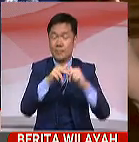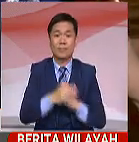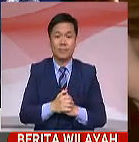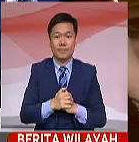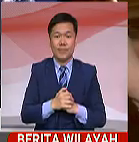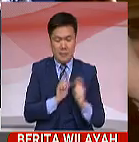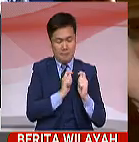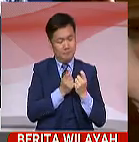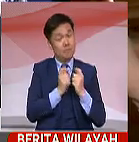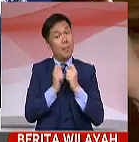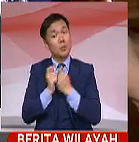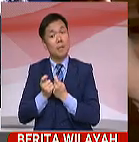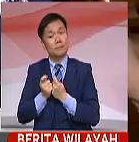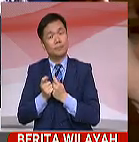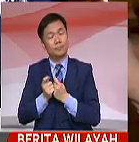pasukan